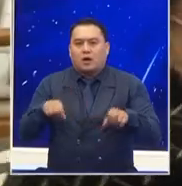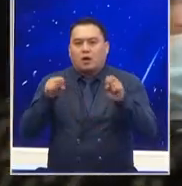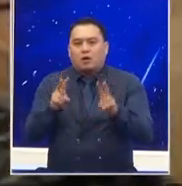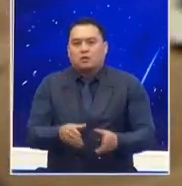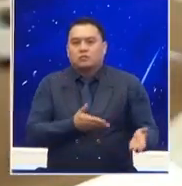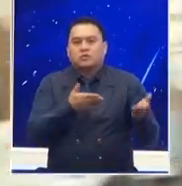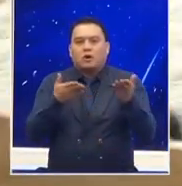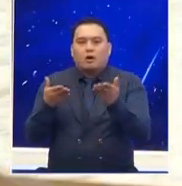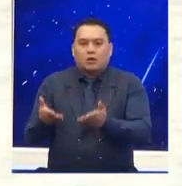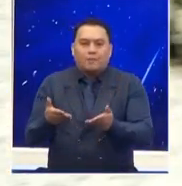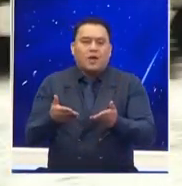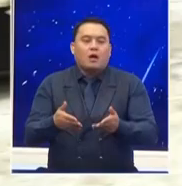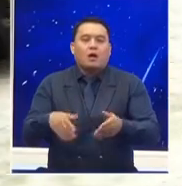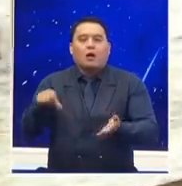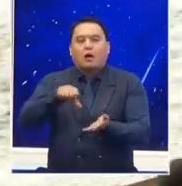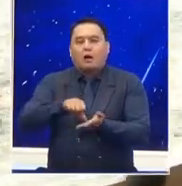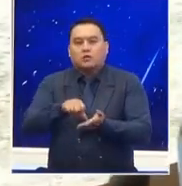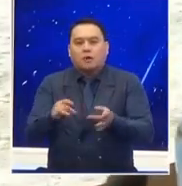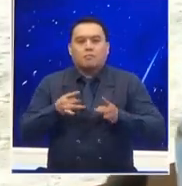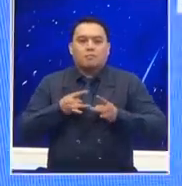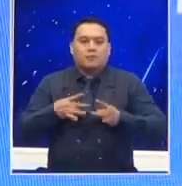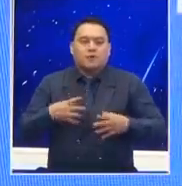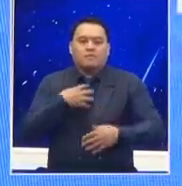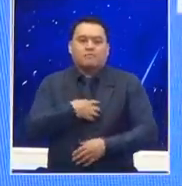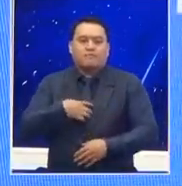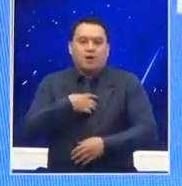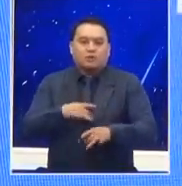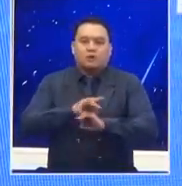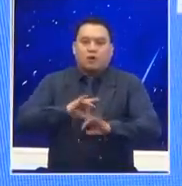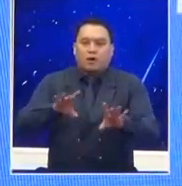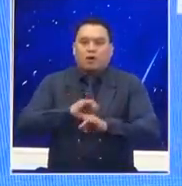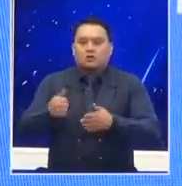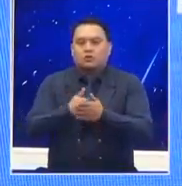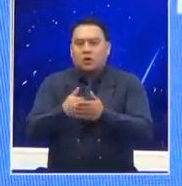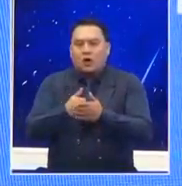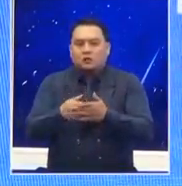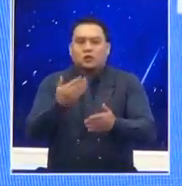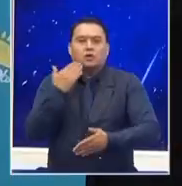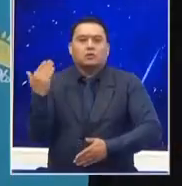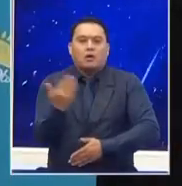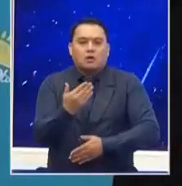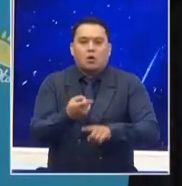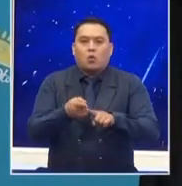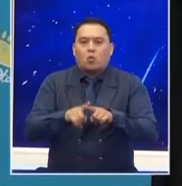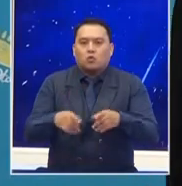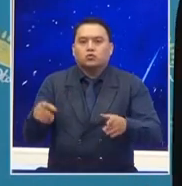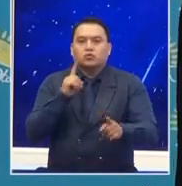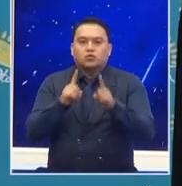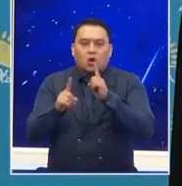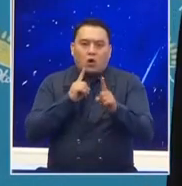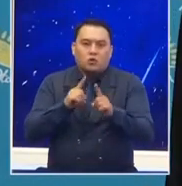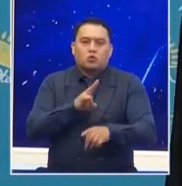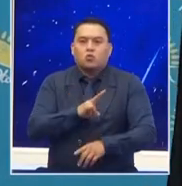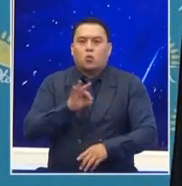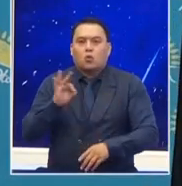арнайы шақыртылған. Қатысушылар мерекенің маңыздылығына тоқталып, еліміздің жеткен жетістіктерін баяндады. Ал жиын соңында Нұр